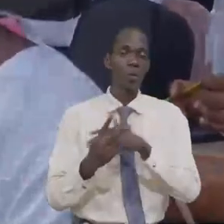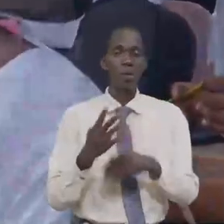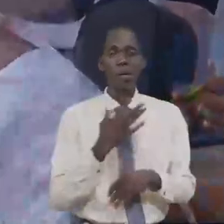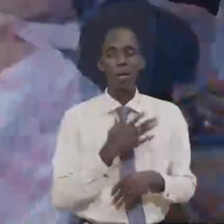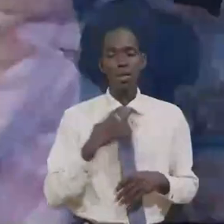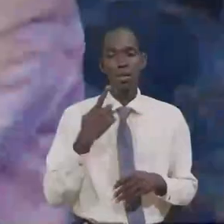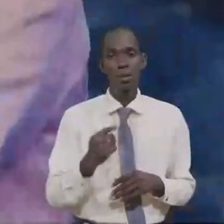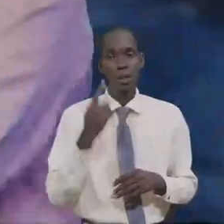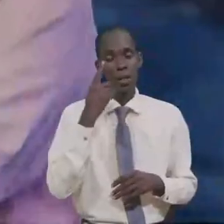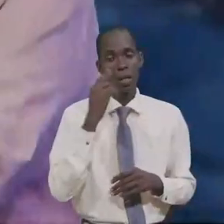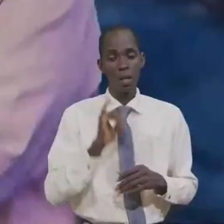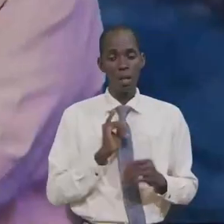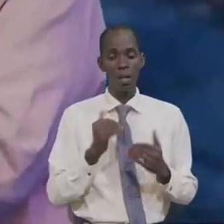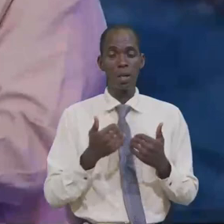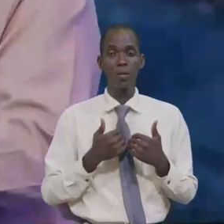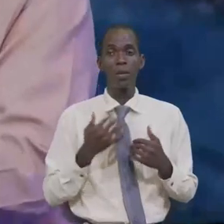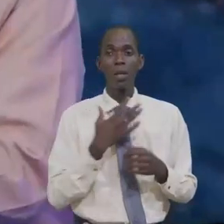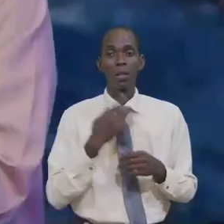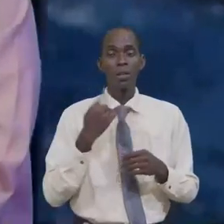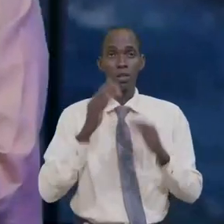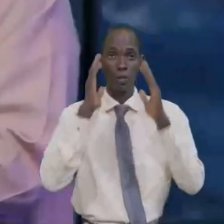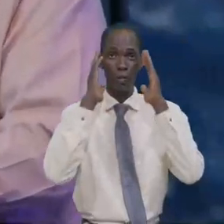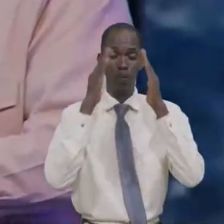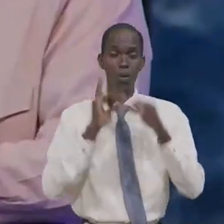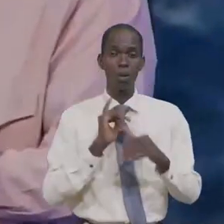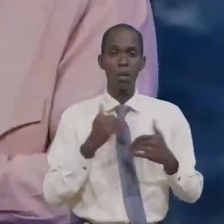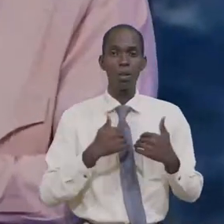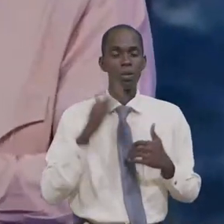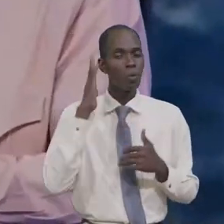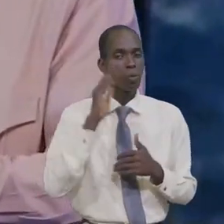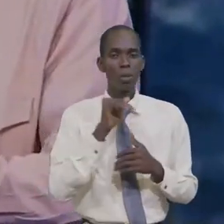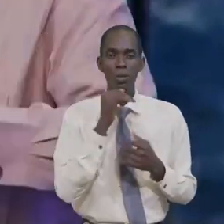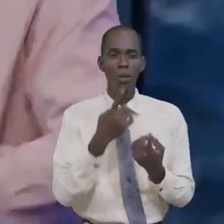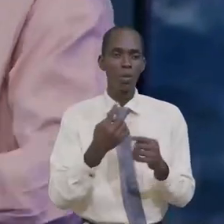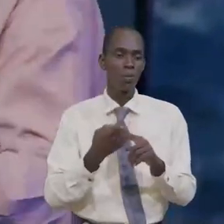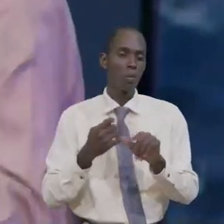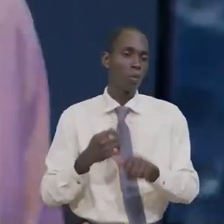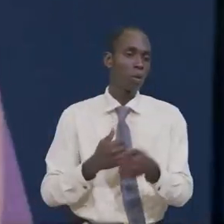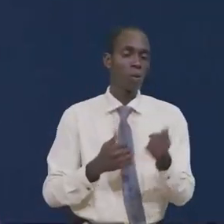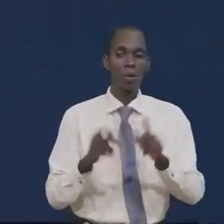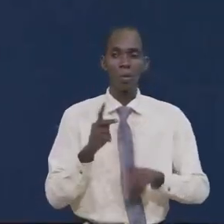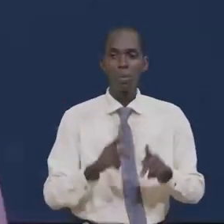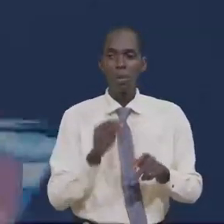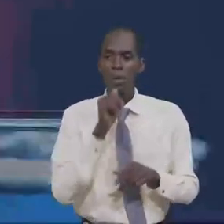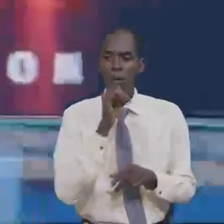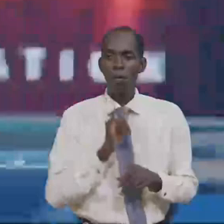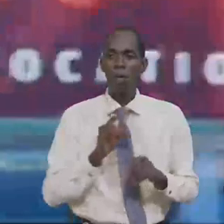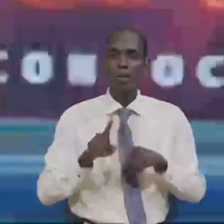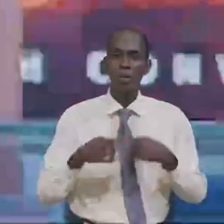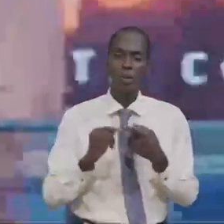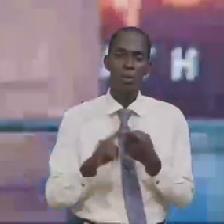j'ai la concentration que j'ai ne viendront pas des autres est-ce que je veux courir l'énergie